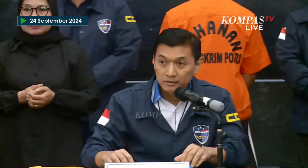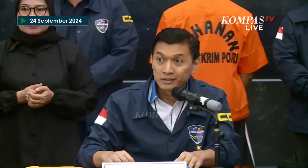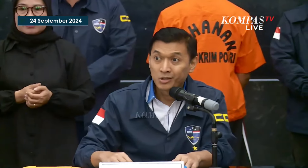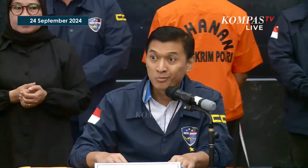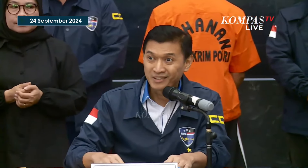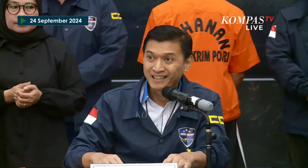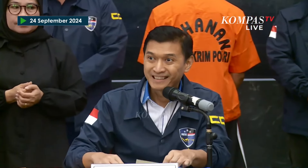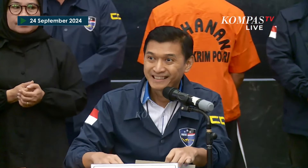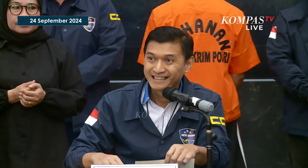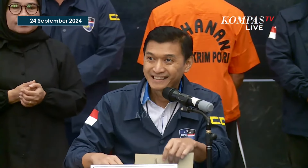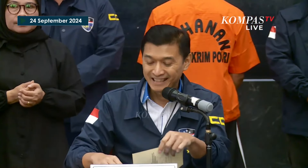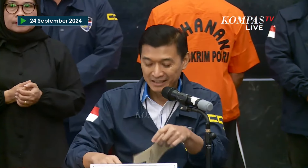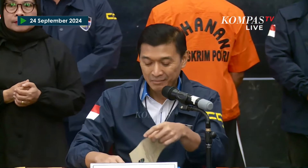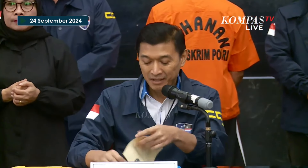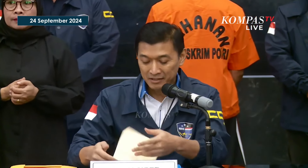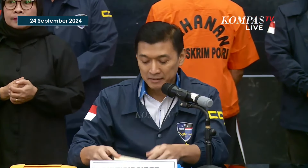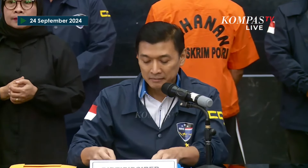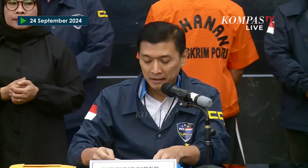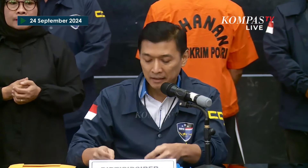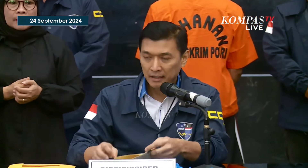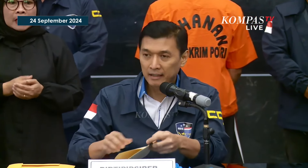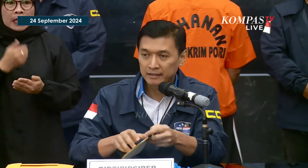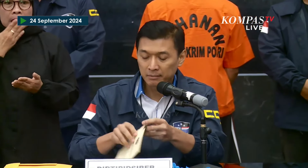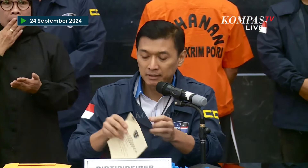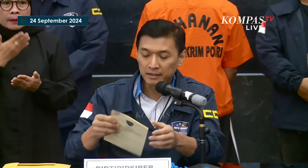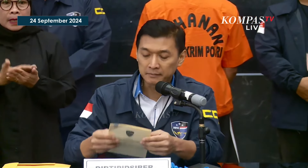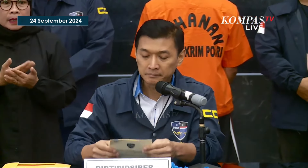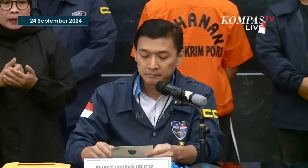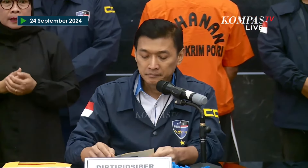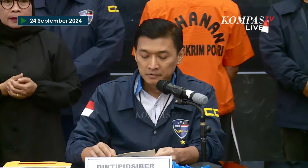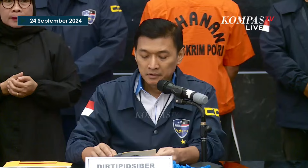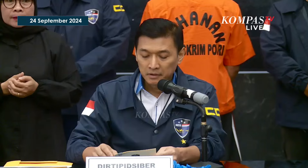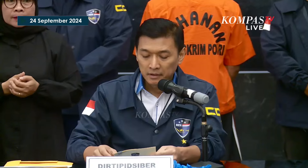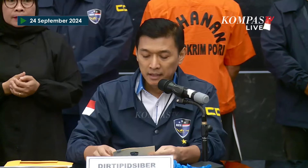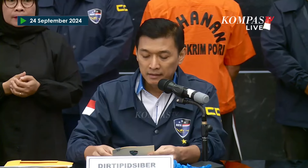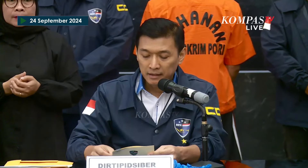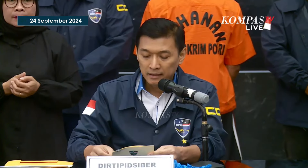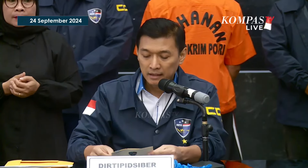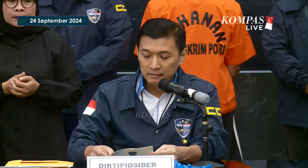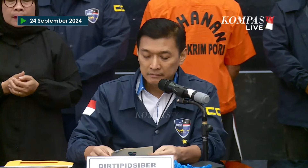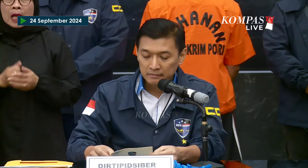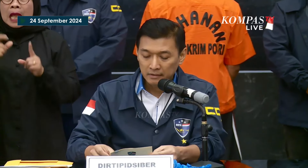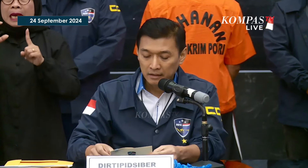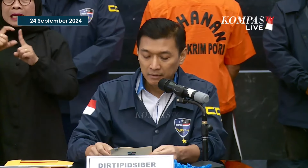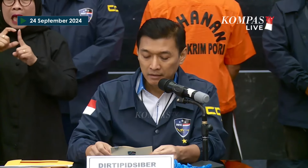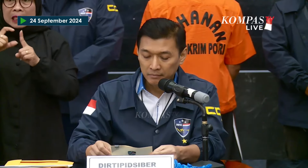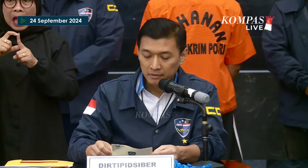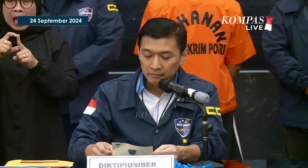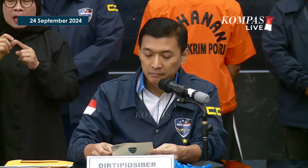Terima kasih Mas, ada Jawa Pos ya? Ya, terima kasih. Ada tiga pertanyaan. Data yang